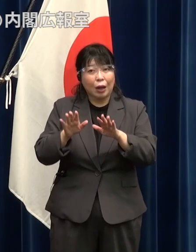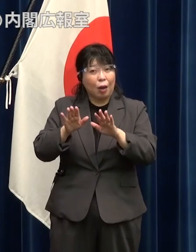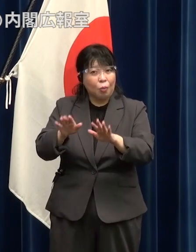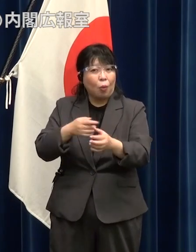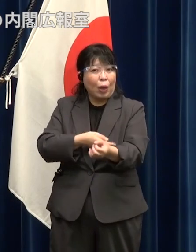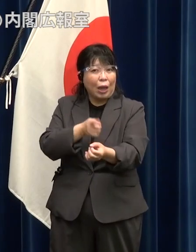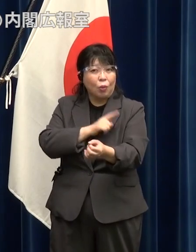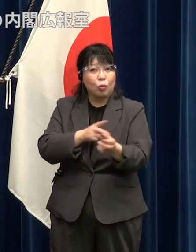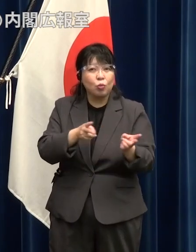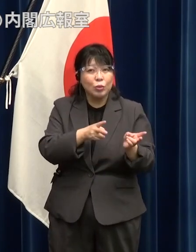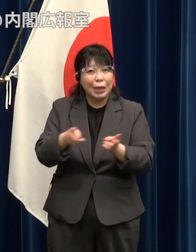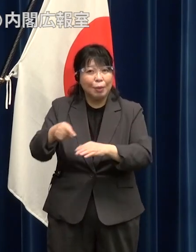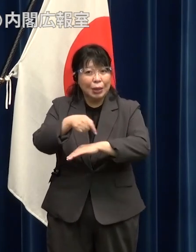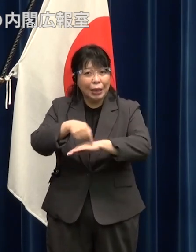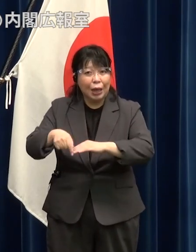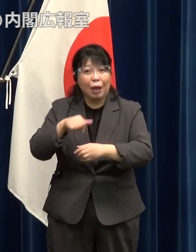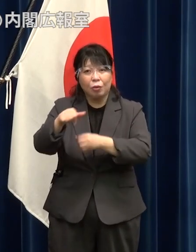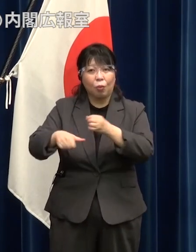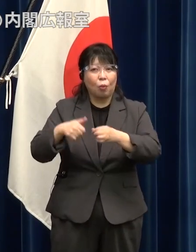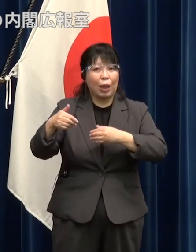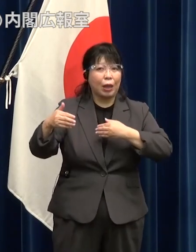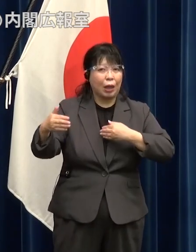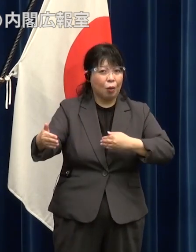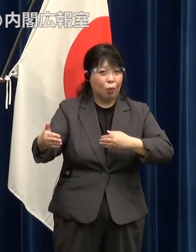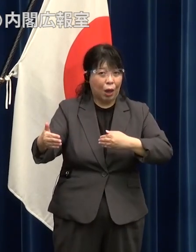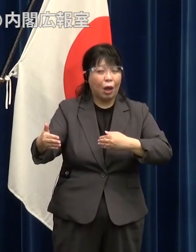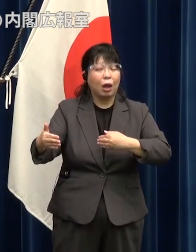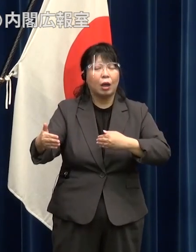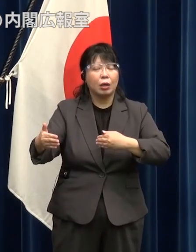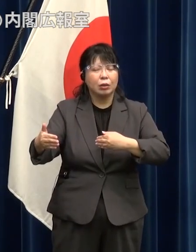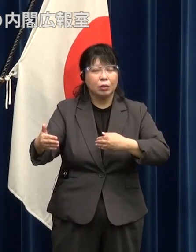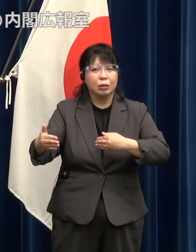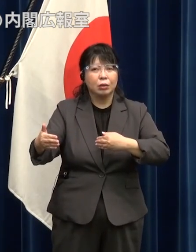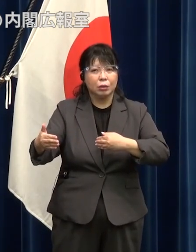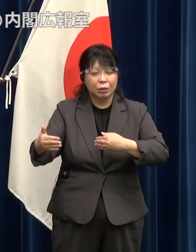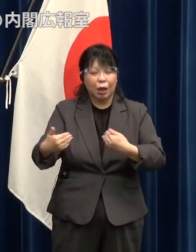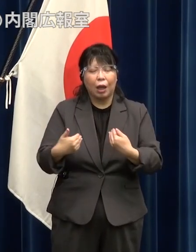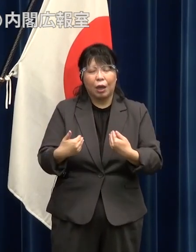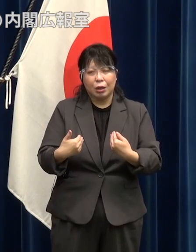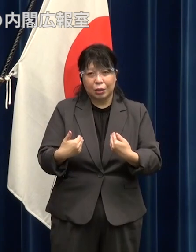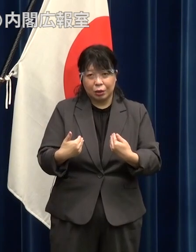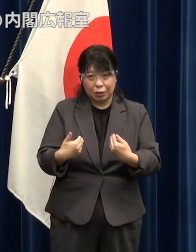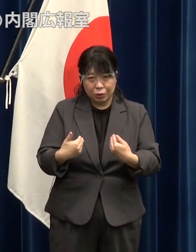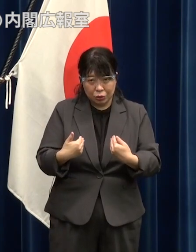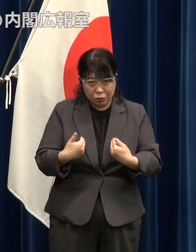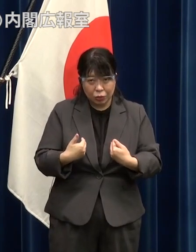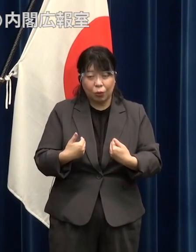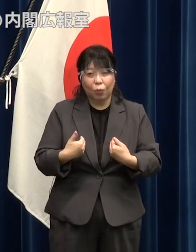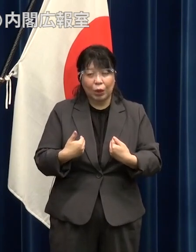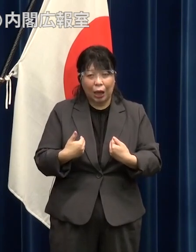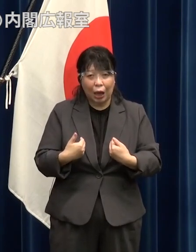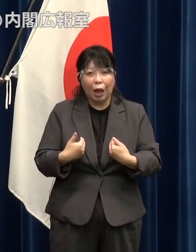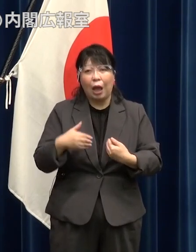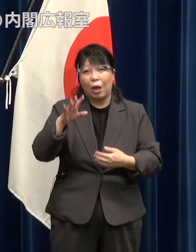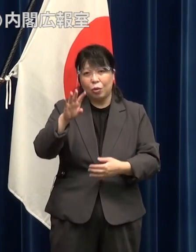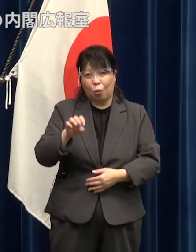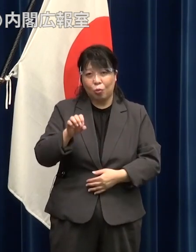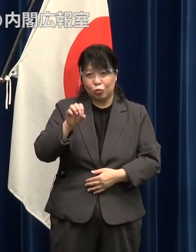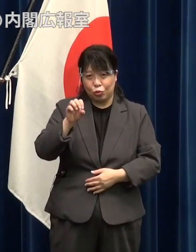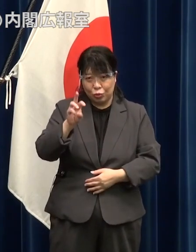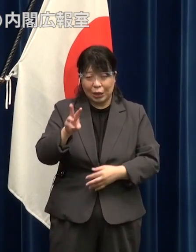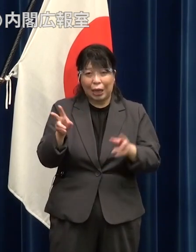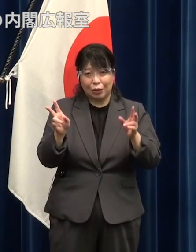の5年間は必要な防衛費43兆円 を優先